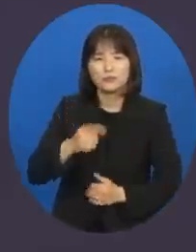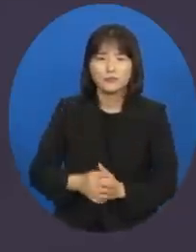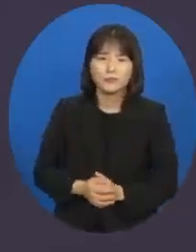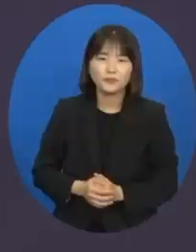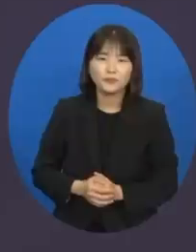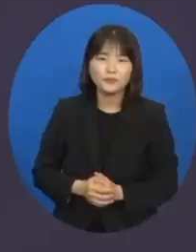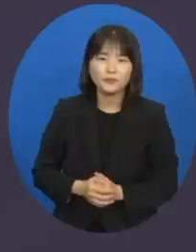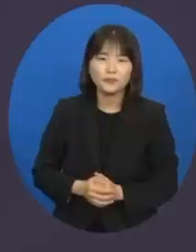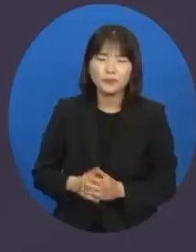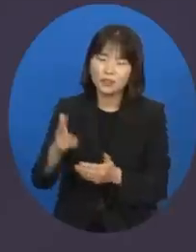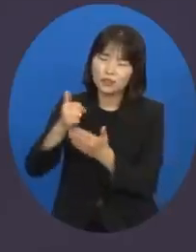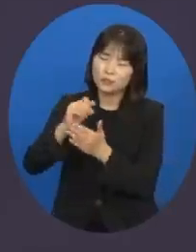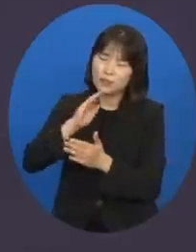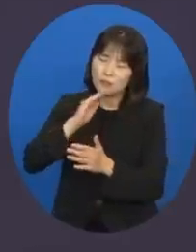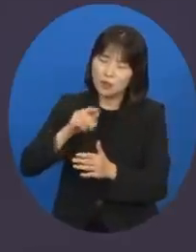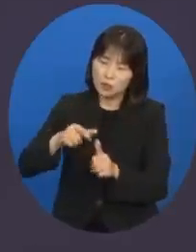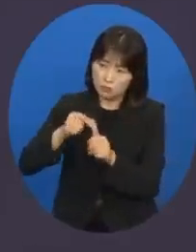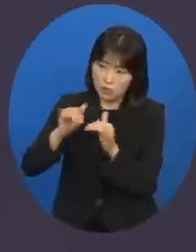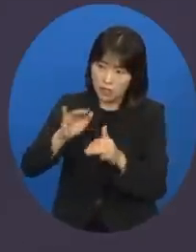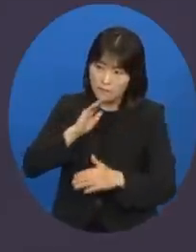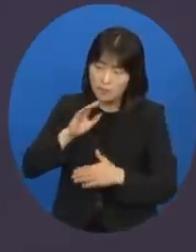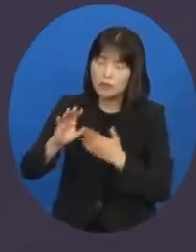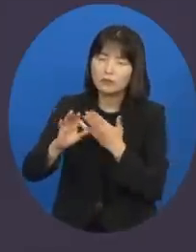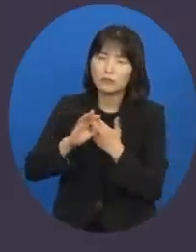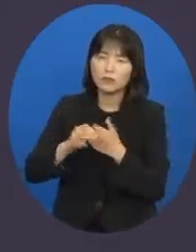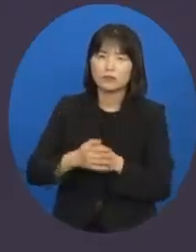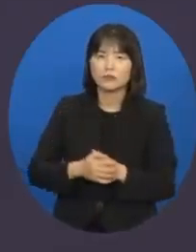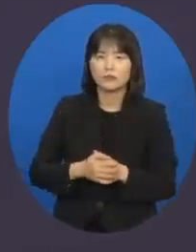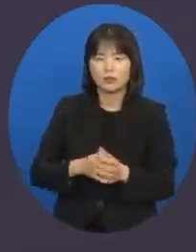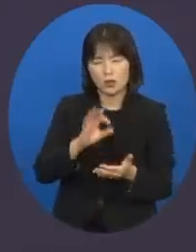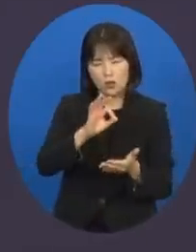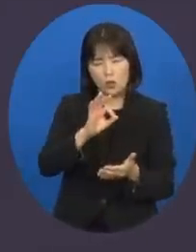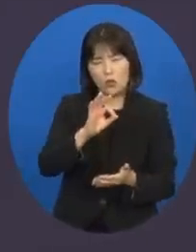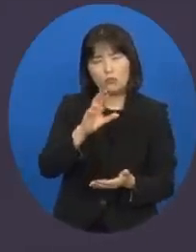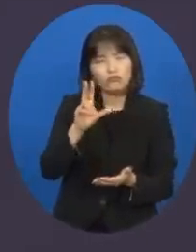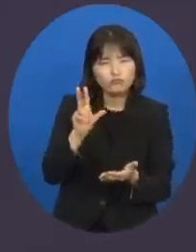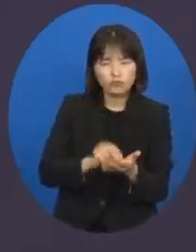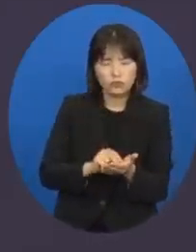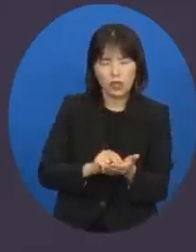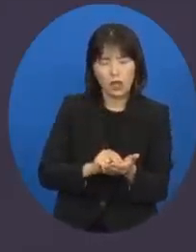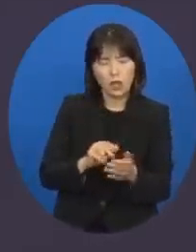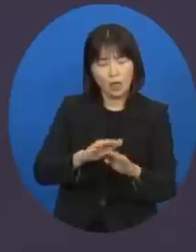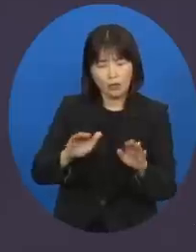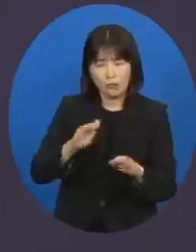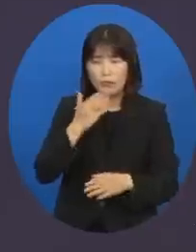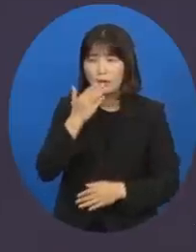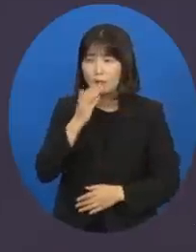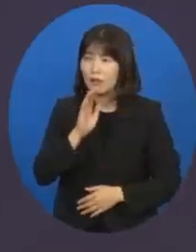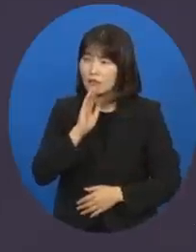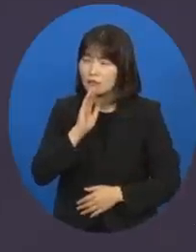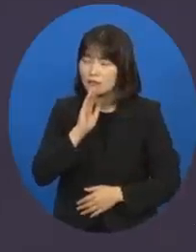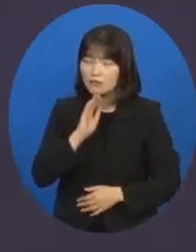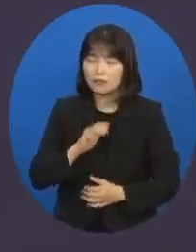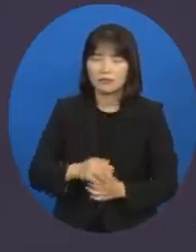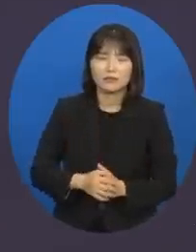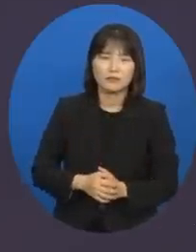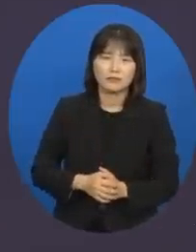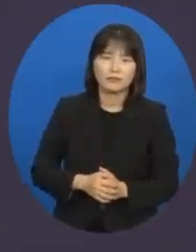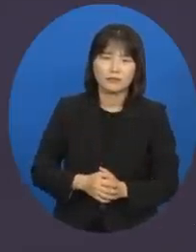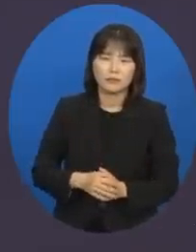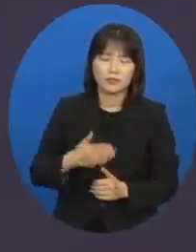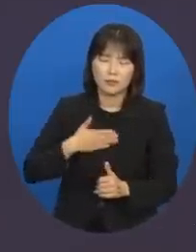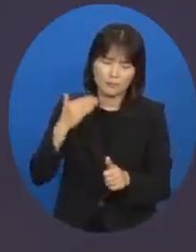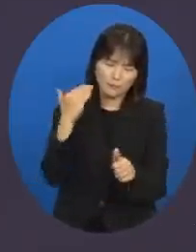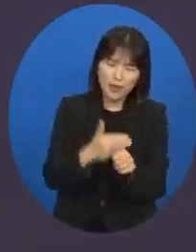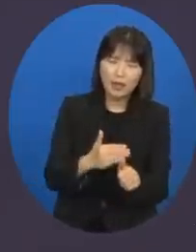주님, 주님이 진정 구원자시라면 재정 문제쯤이야. 아, 해결하는 게 어렵지 않지 않습니까? 저